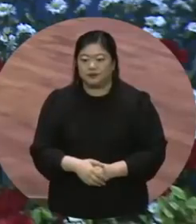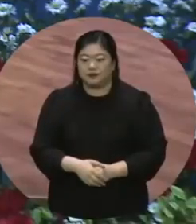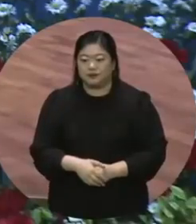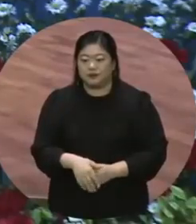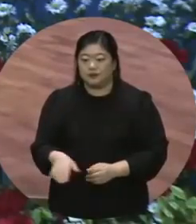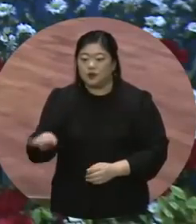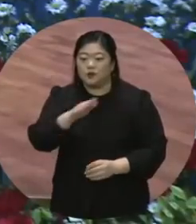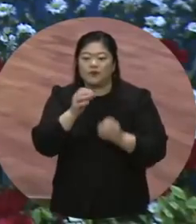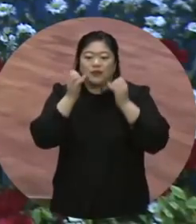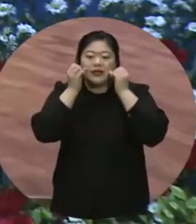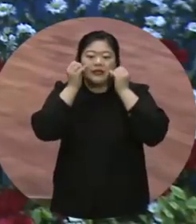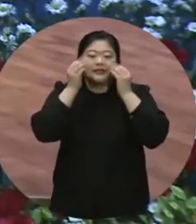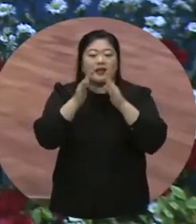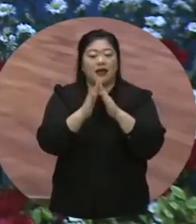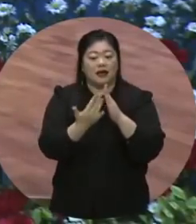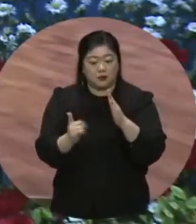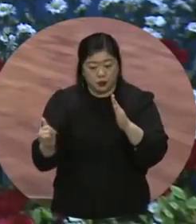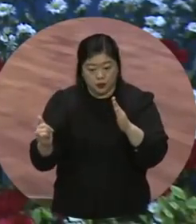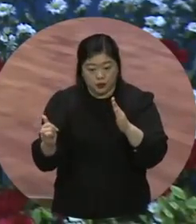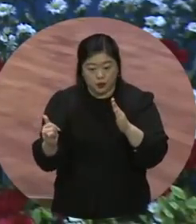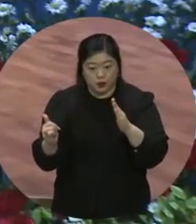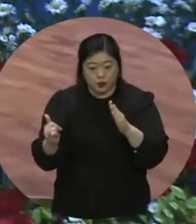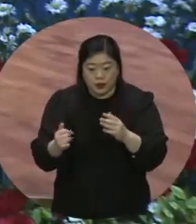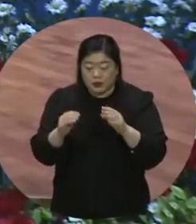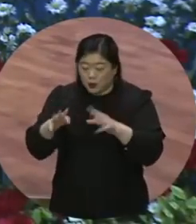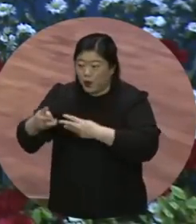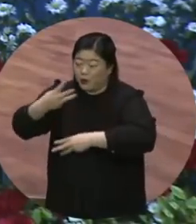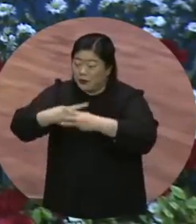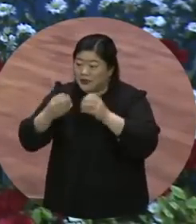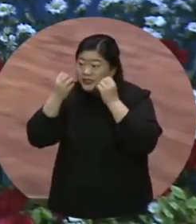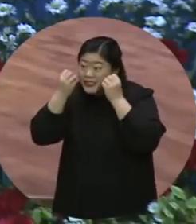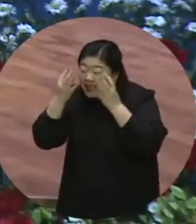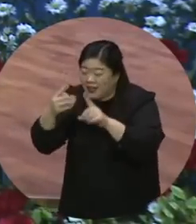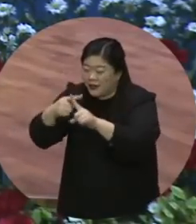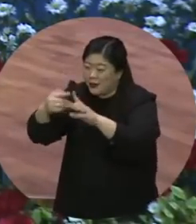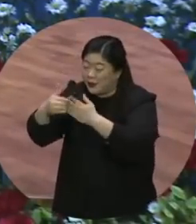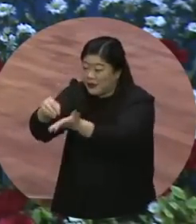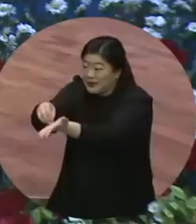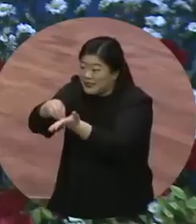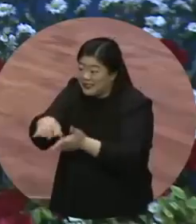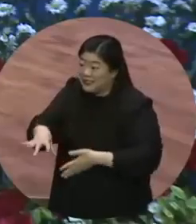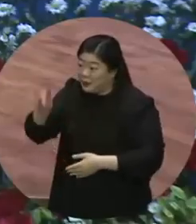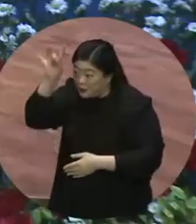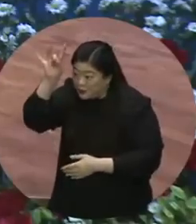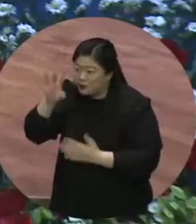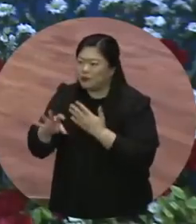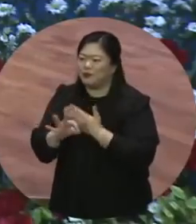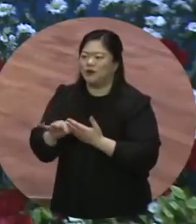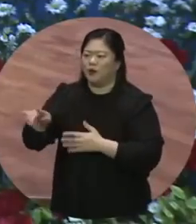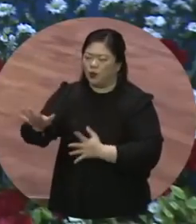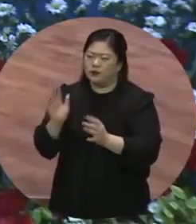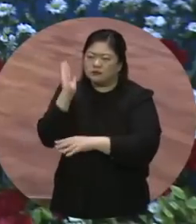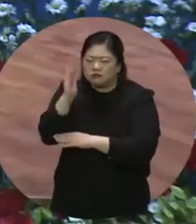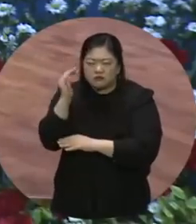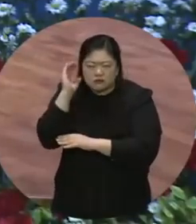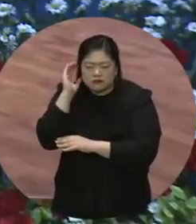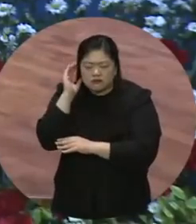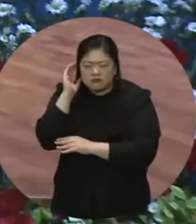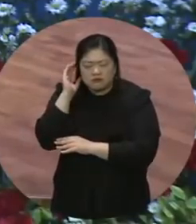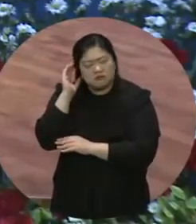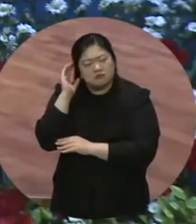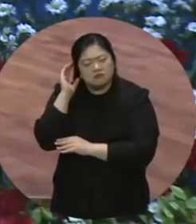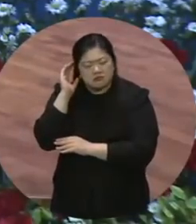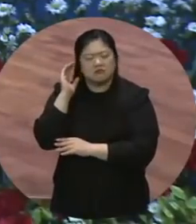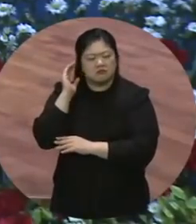새가족들, 이런 영적인 것을 알고 눈에 열려가지고 하나님의 자녀로 거듭나는 시간표 되기를